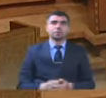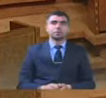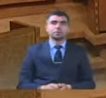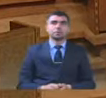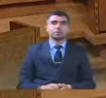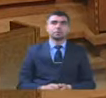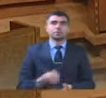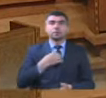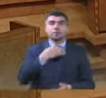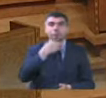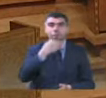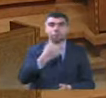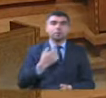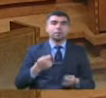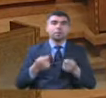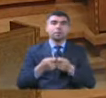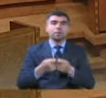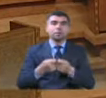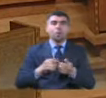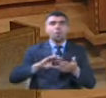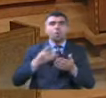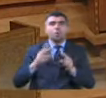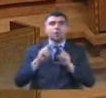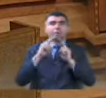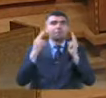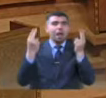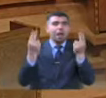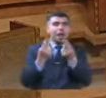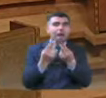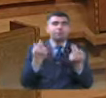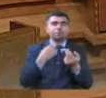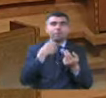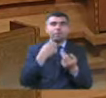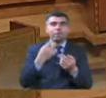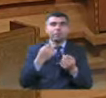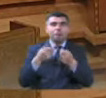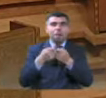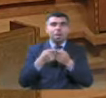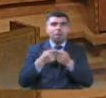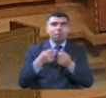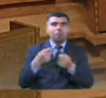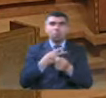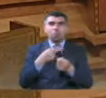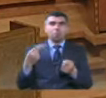أنا لو كان غير ما كانتش هذه القضية ديال المنظمات الخارجية كنت